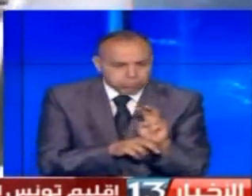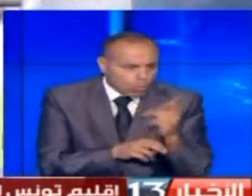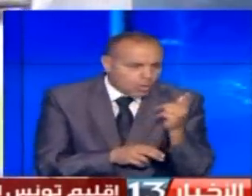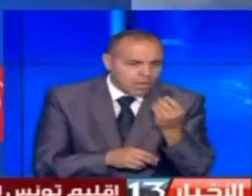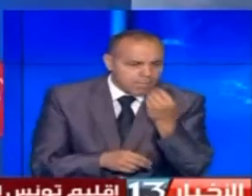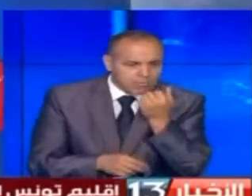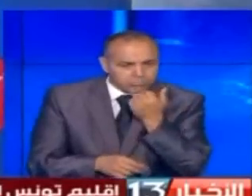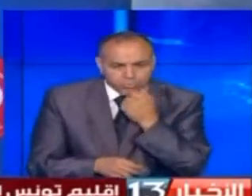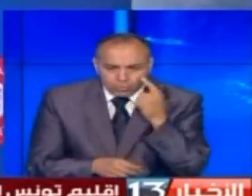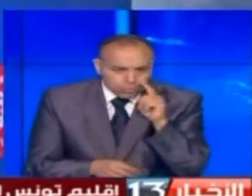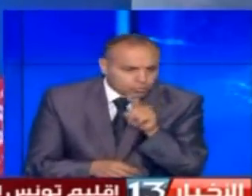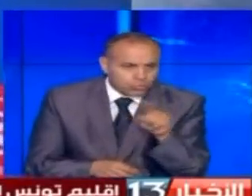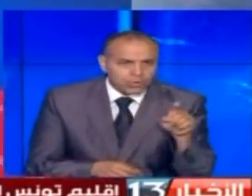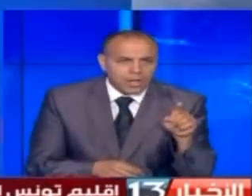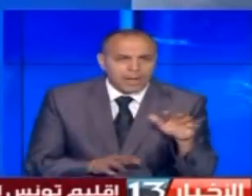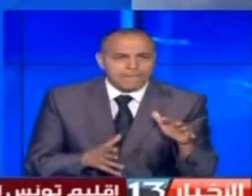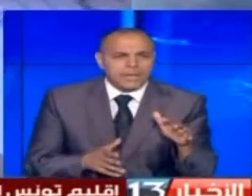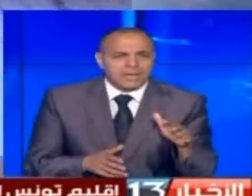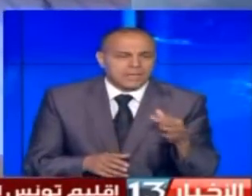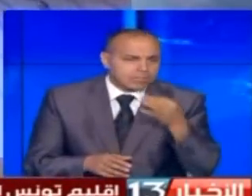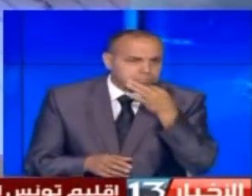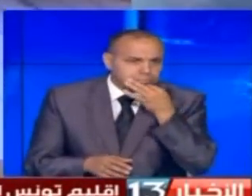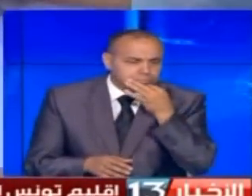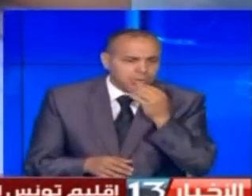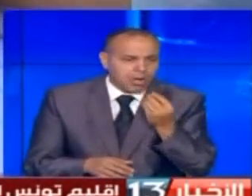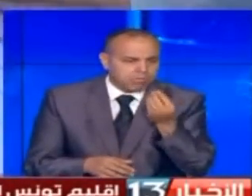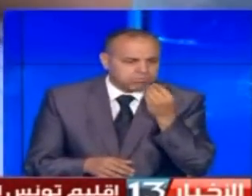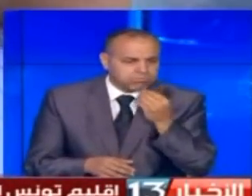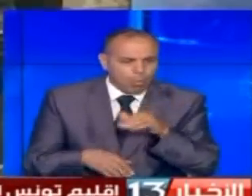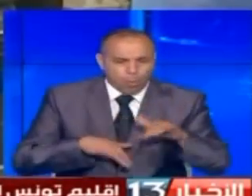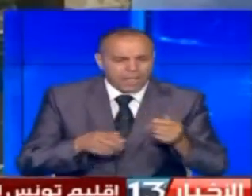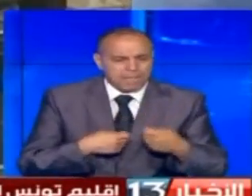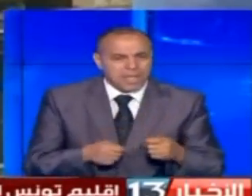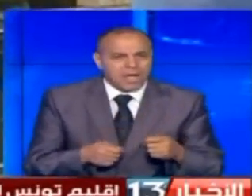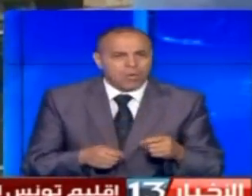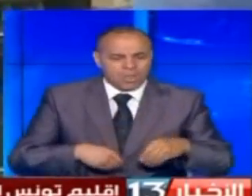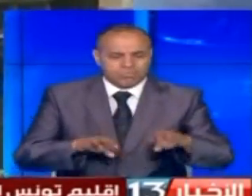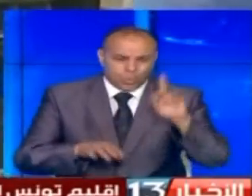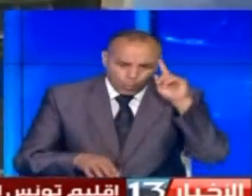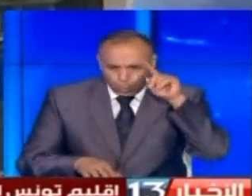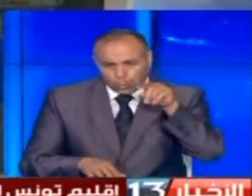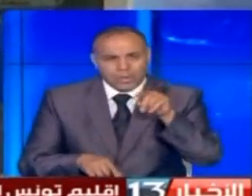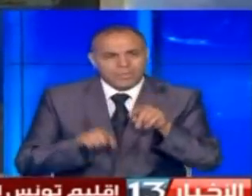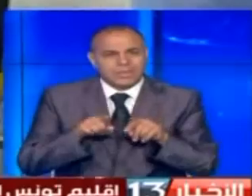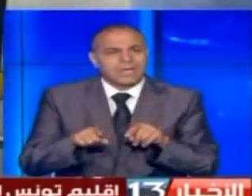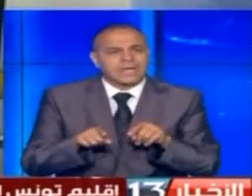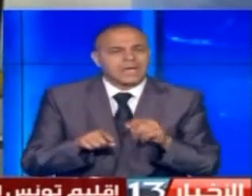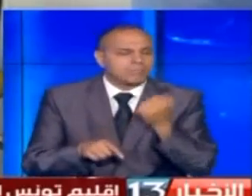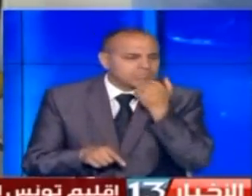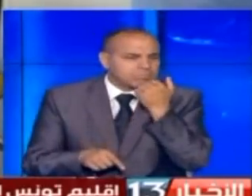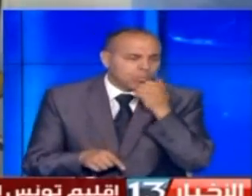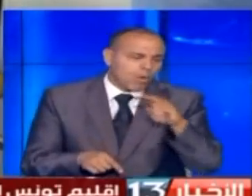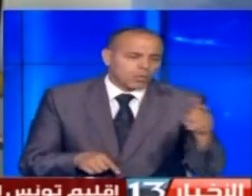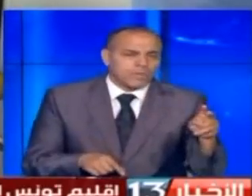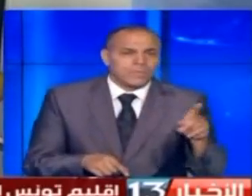من المخالفات تراوحت بين الاستغلال المفرط للطريق العام والانتصاب الفوضوي، إضافة إلى مخالفات